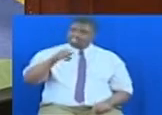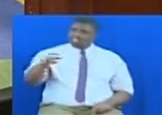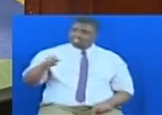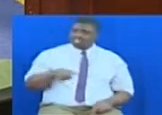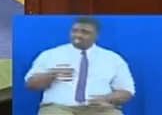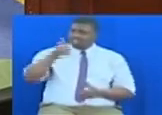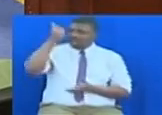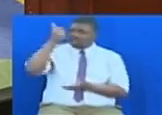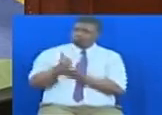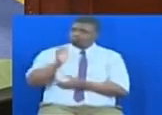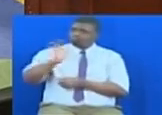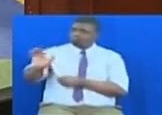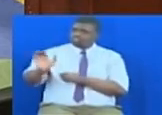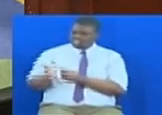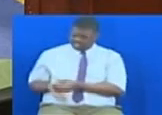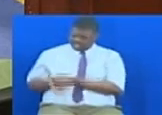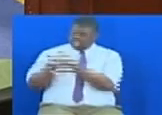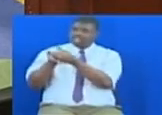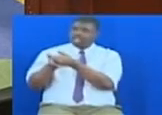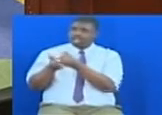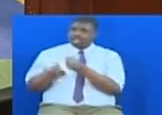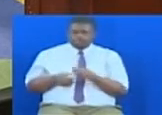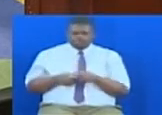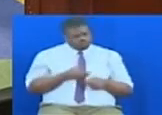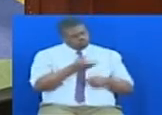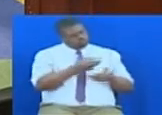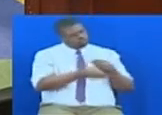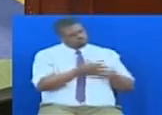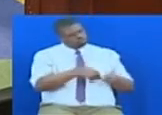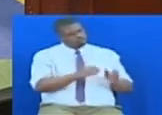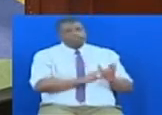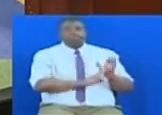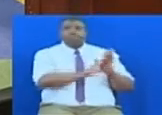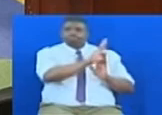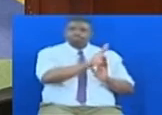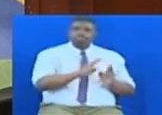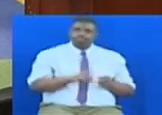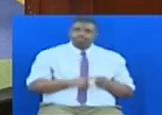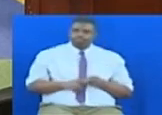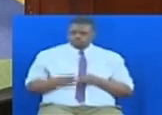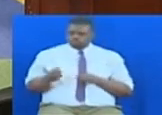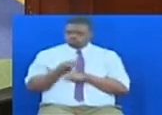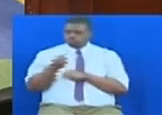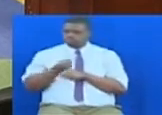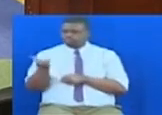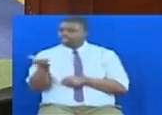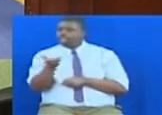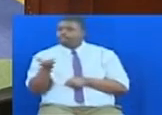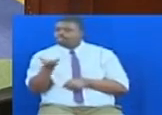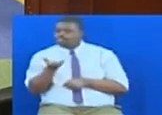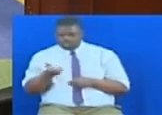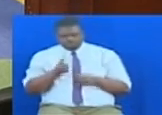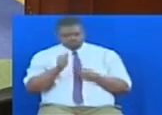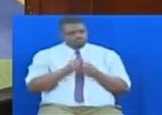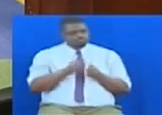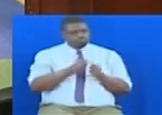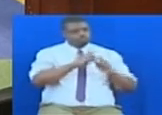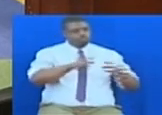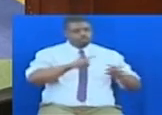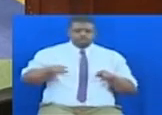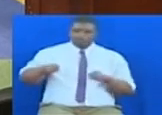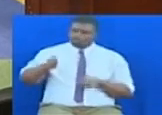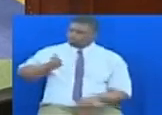yake yalivyosaidia kuendeleza uchumi, shughuli za kijamii na mambo mengine ya